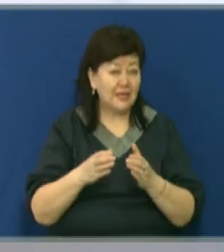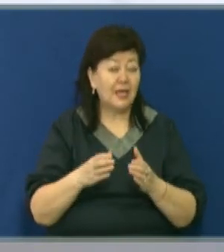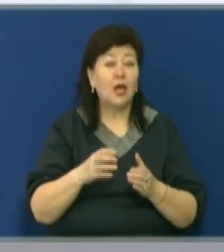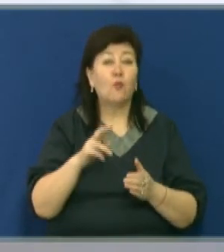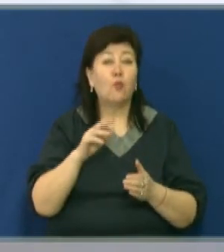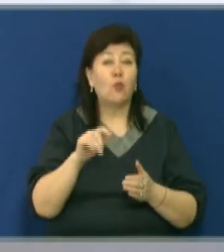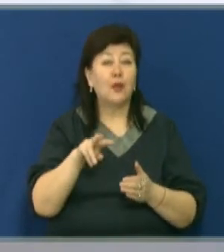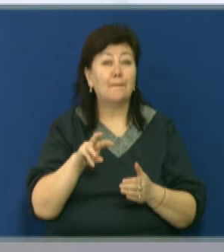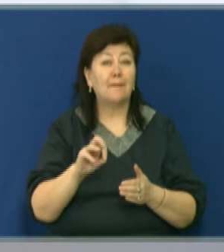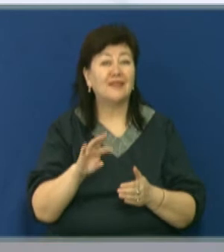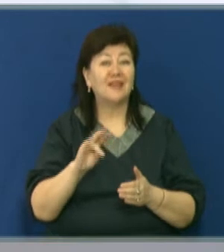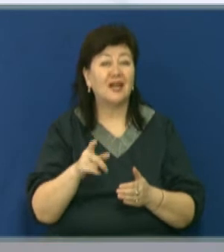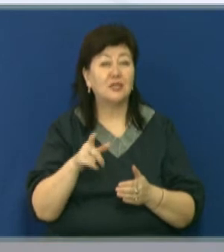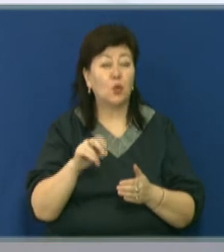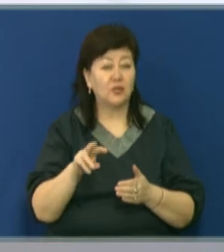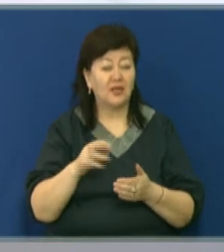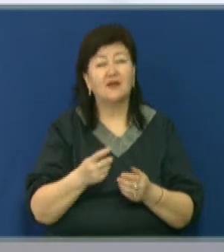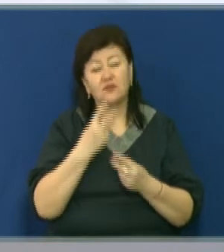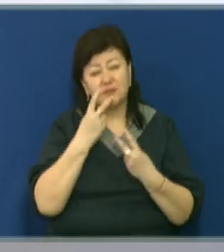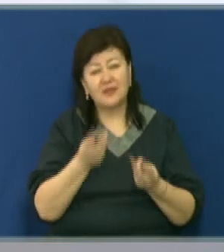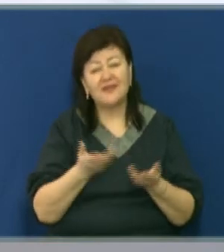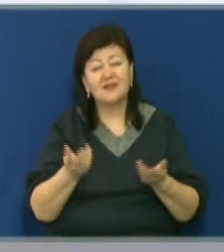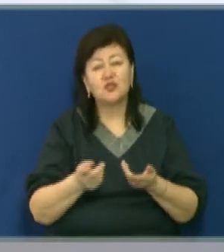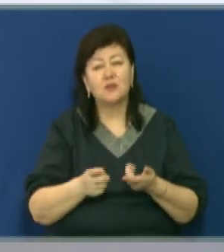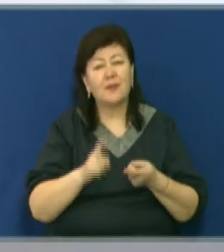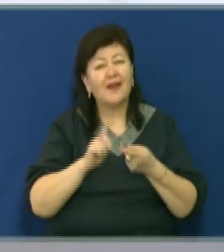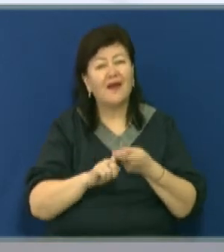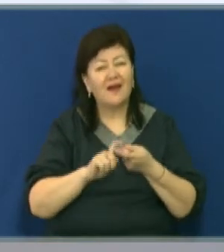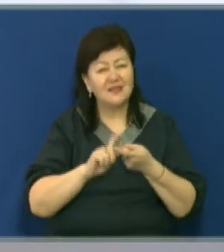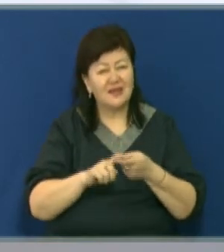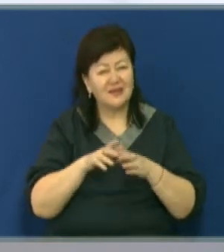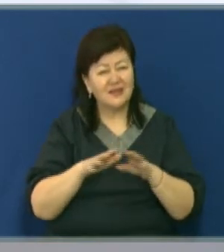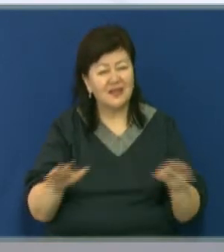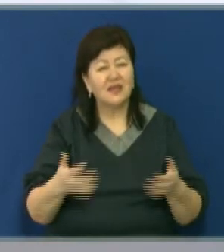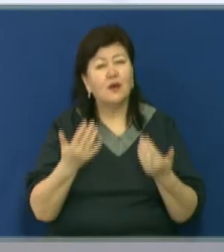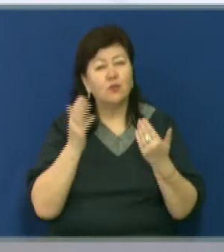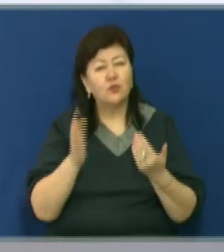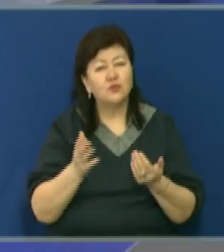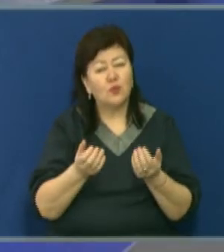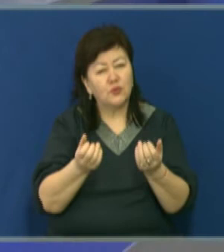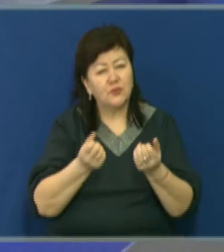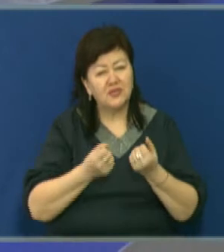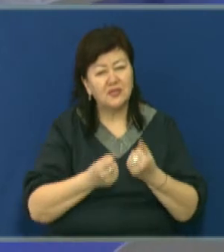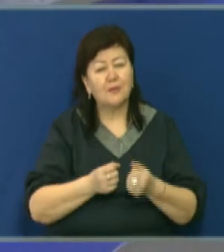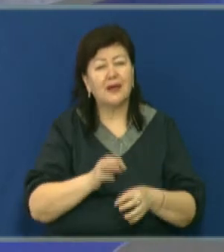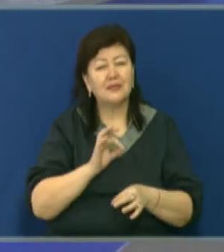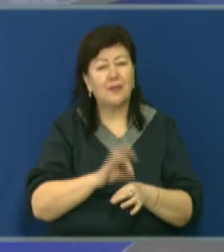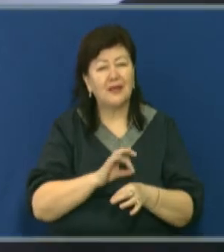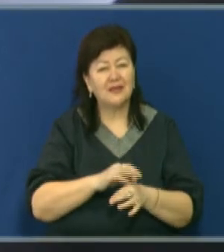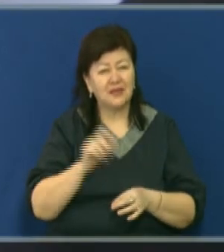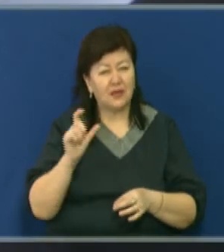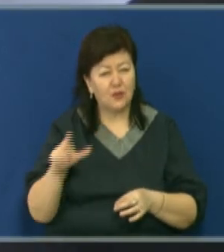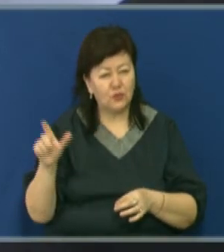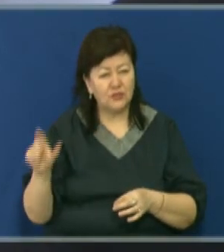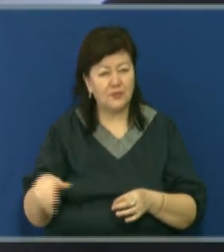қойылды. Ағымдағы эпидемиологиялық жағдайды ескере отырып, қажет болған жағдайда COVID-19 пациенттерін қабылдай алады. Денсаулық сақтау